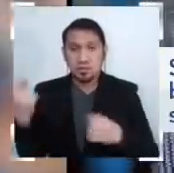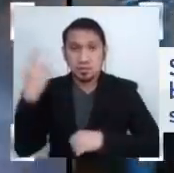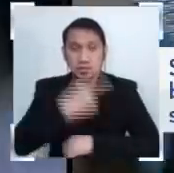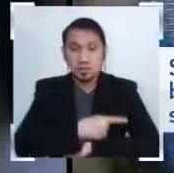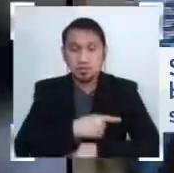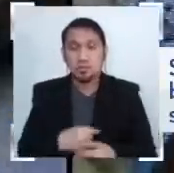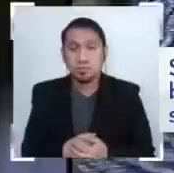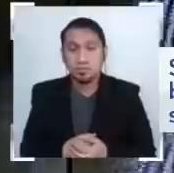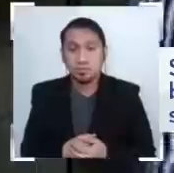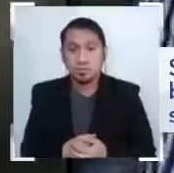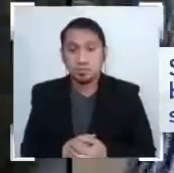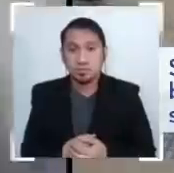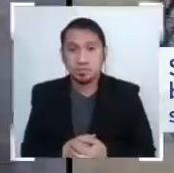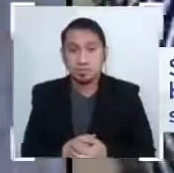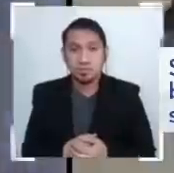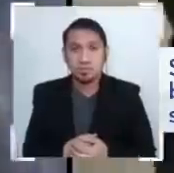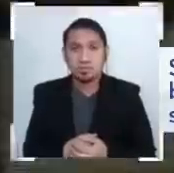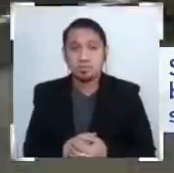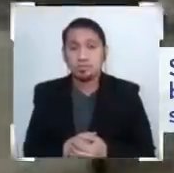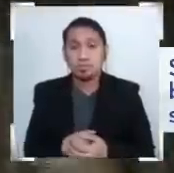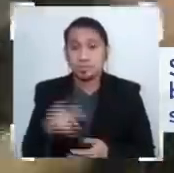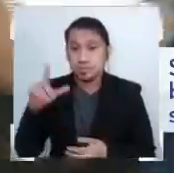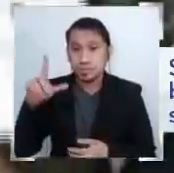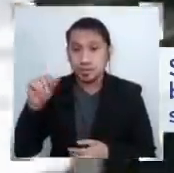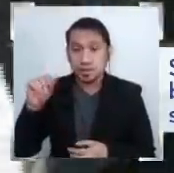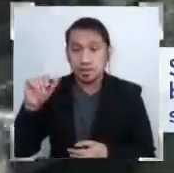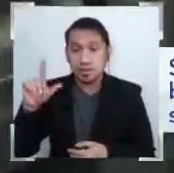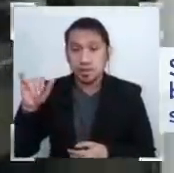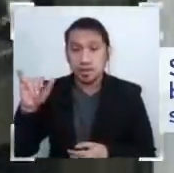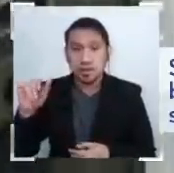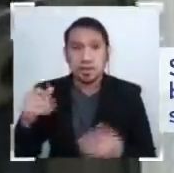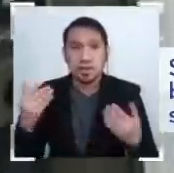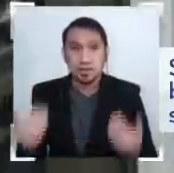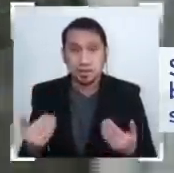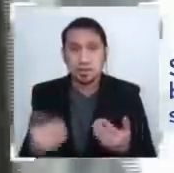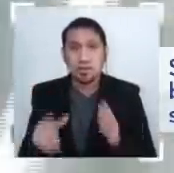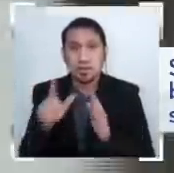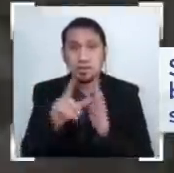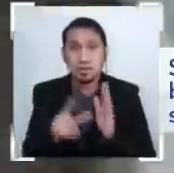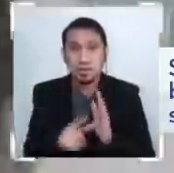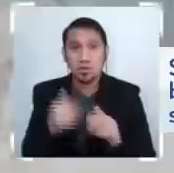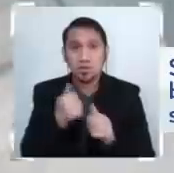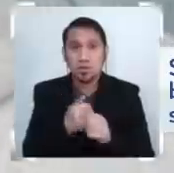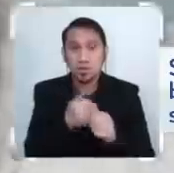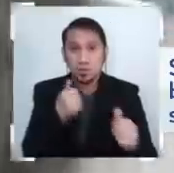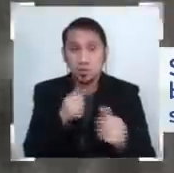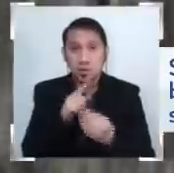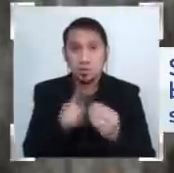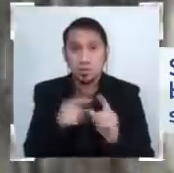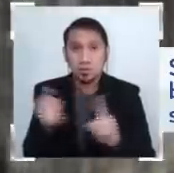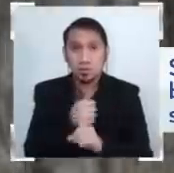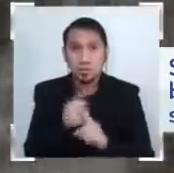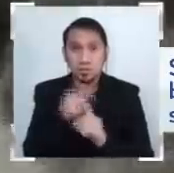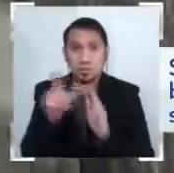senatorial aspirant at incumbent Senator Laila De Lima maghahain daw ng panukalang batas para maiwasan ang pag-abuso sa batas